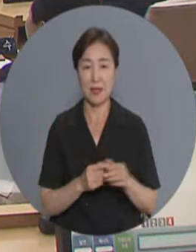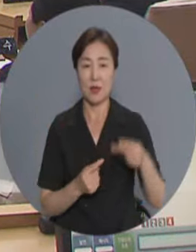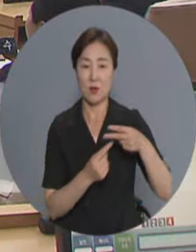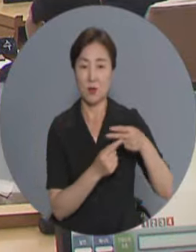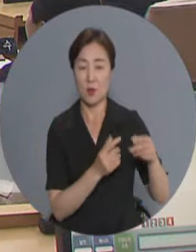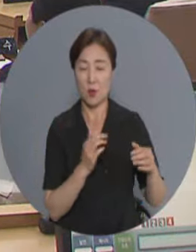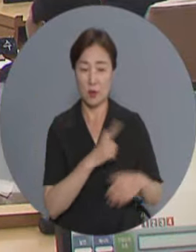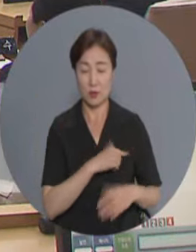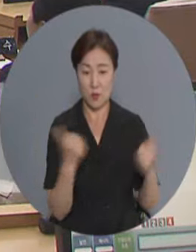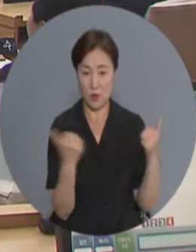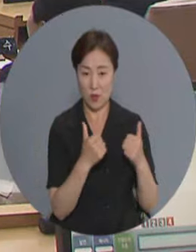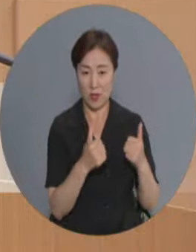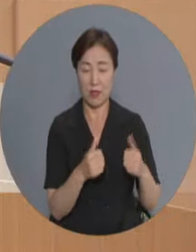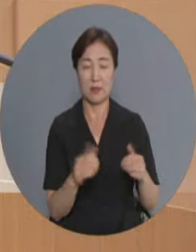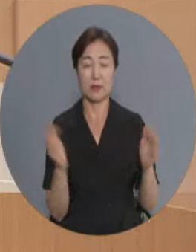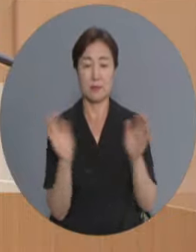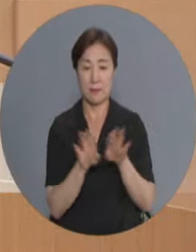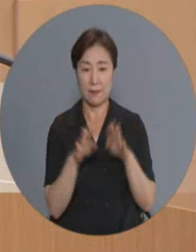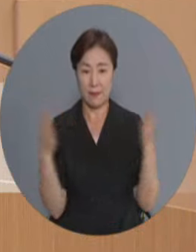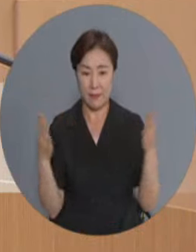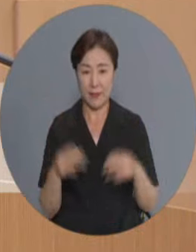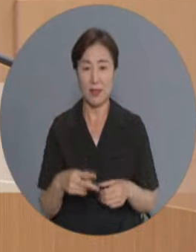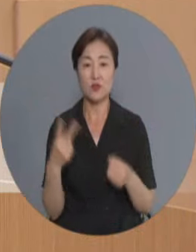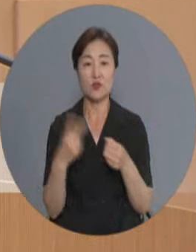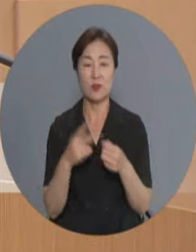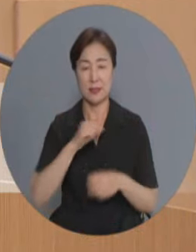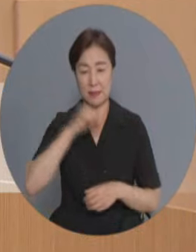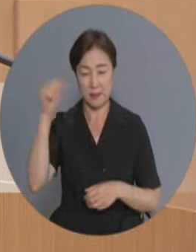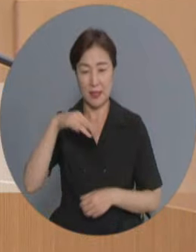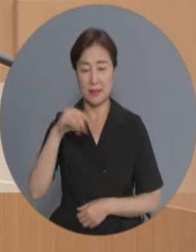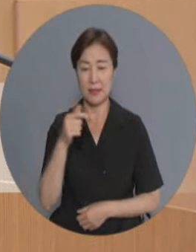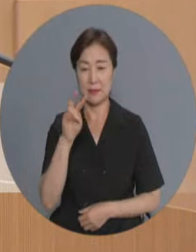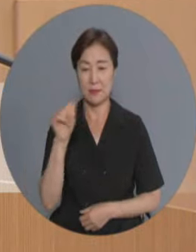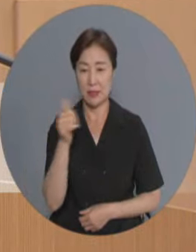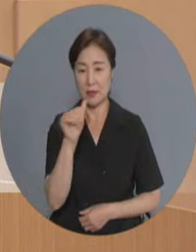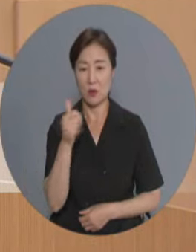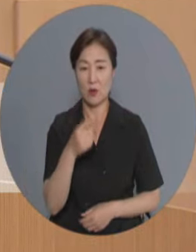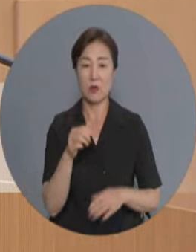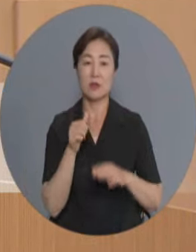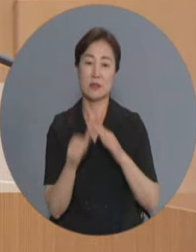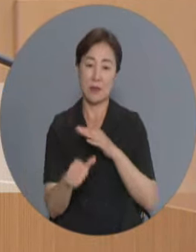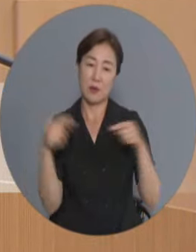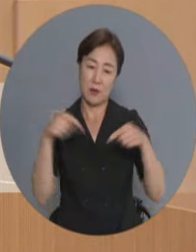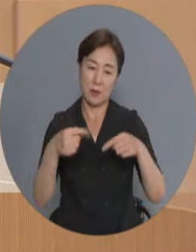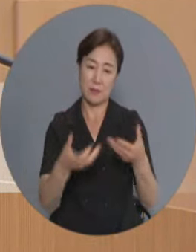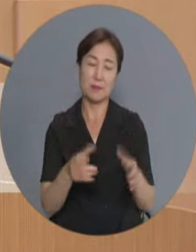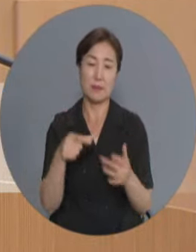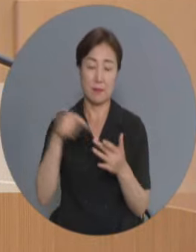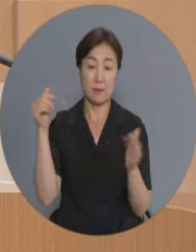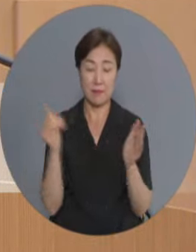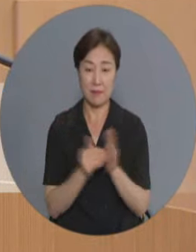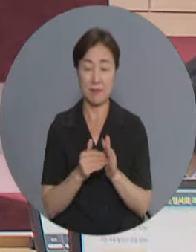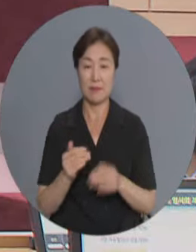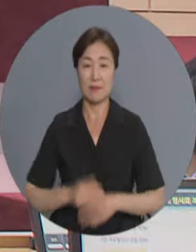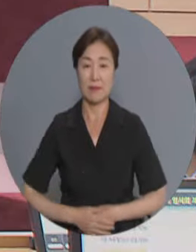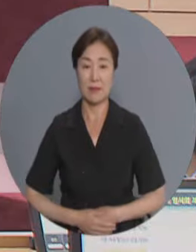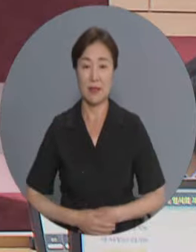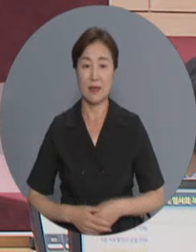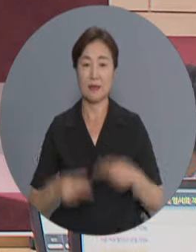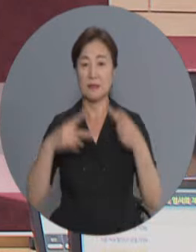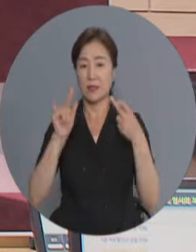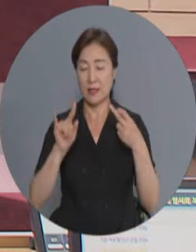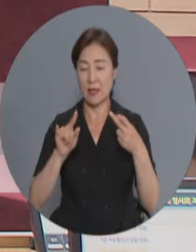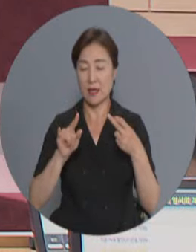민주당은 오늘 의원총회를 열고 재선인 신민호 의원을 교섭단체 대표로 선출했습니다. 12대